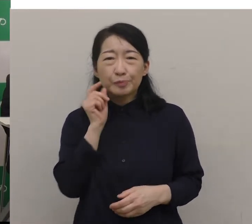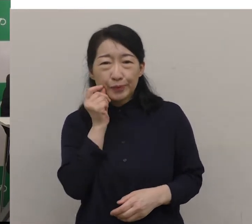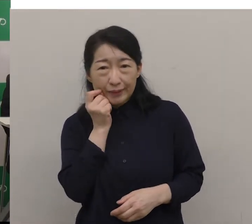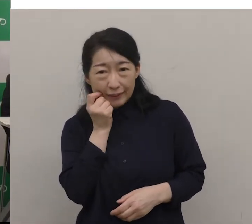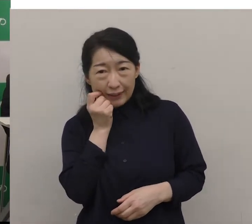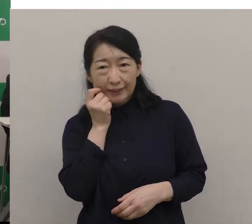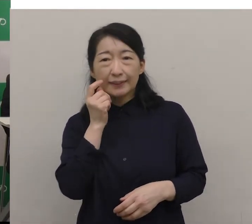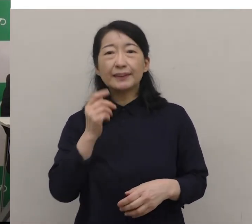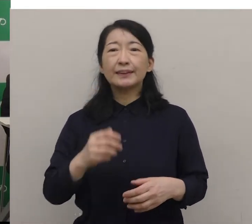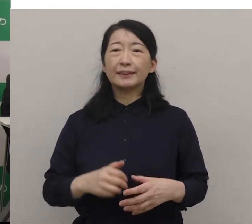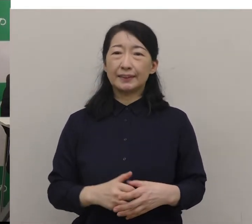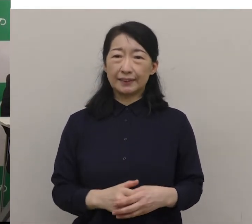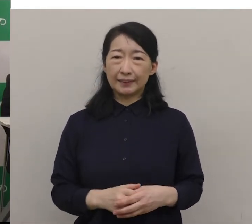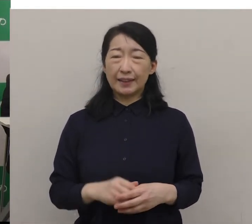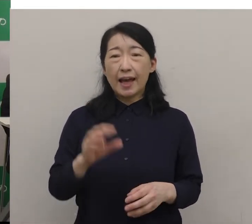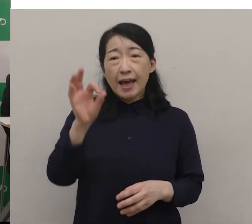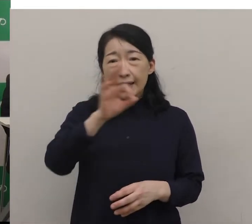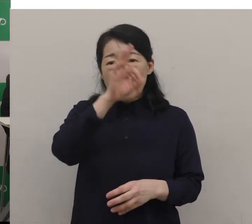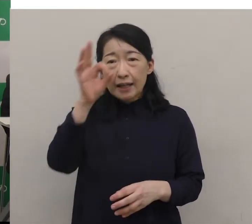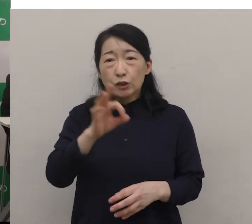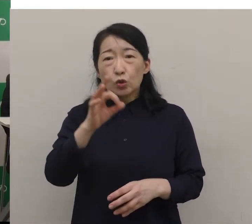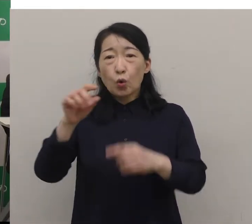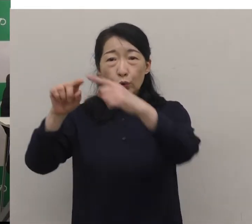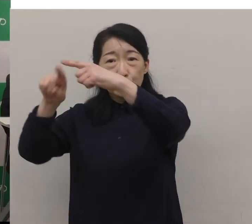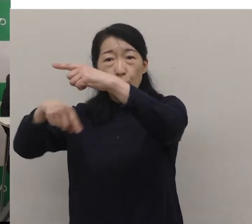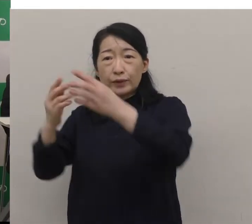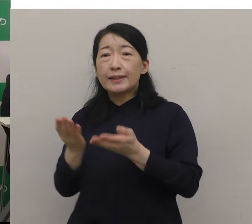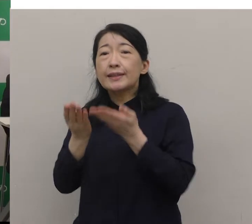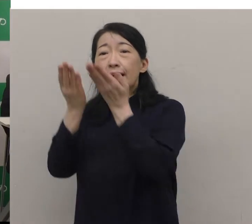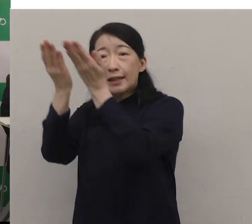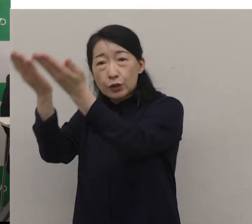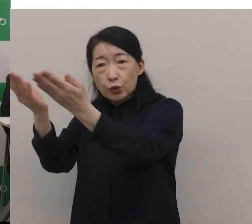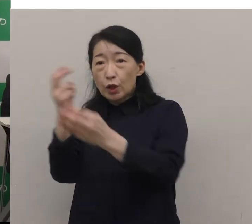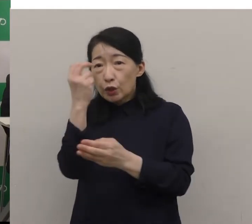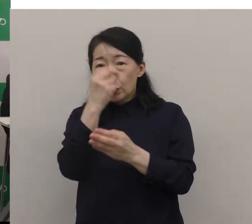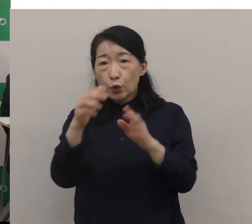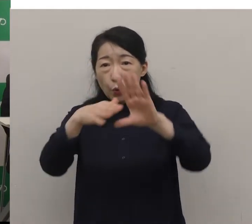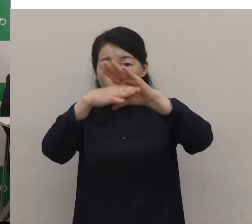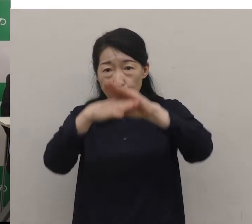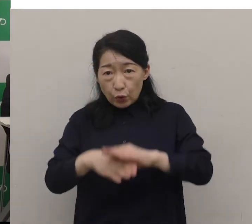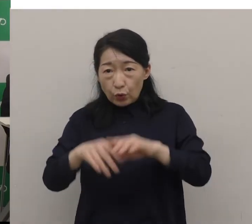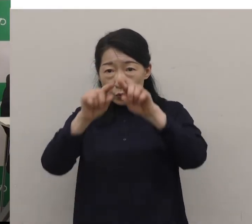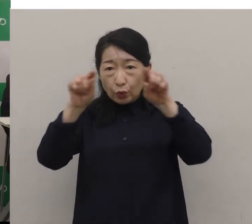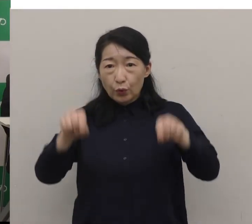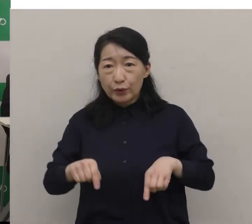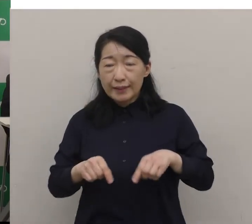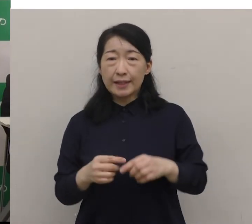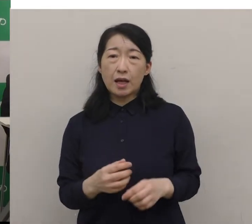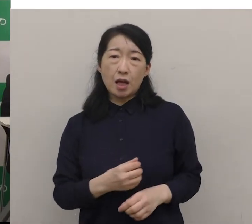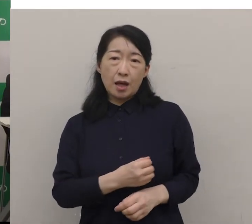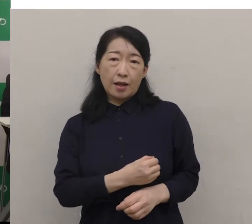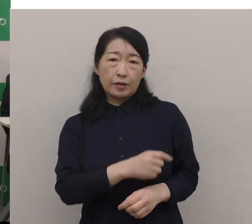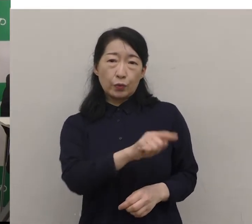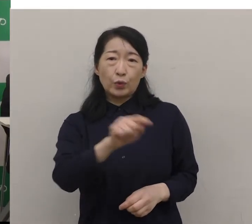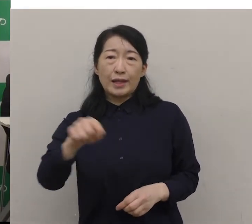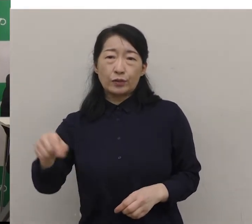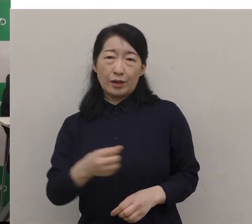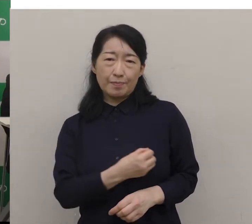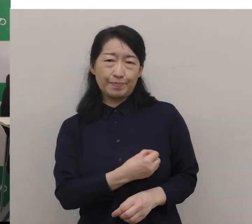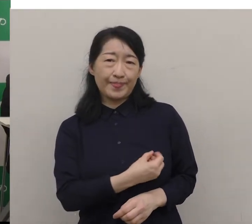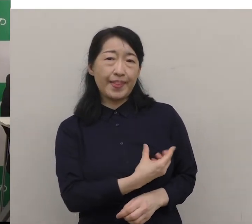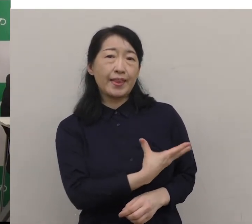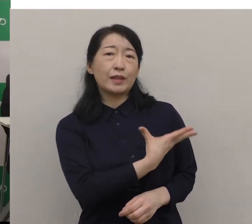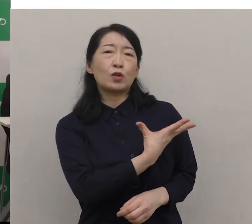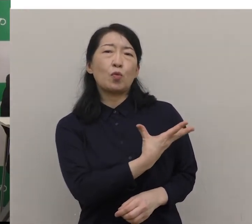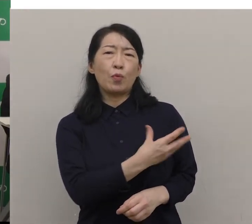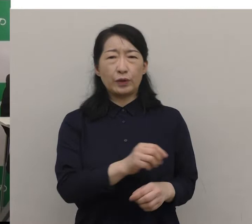それをこう観光庁に出す調書というものがありましてそこにはどうしても熱い思いというのはですね中の横